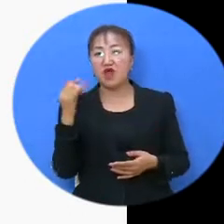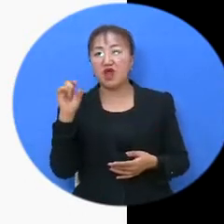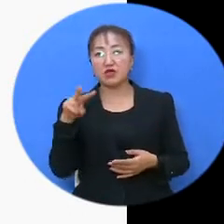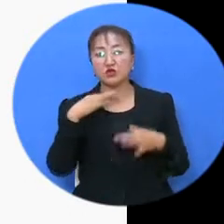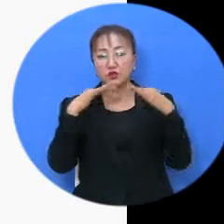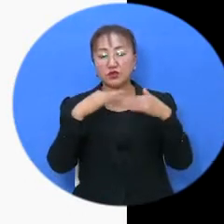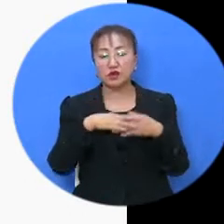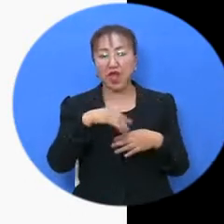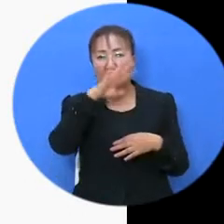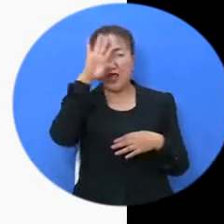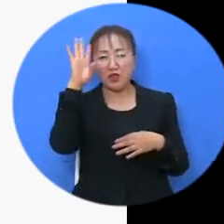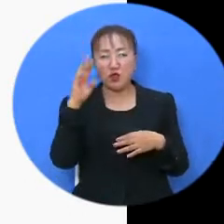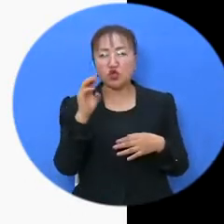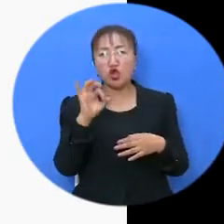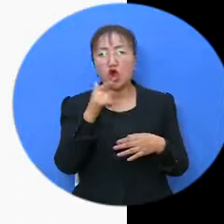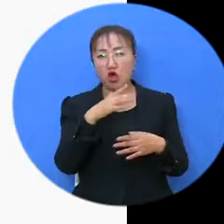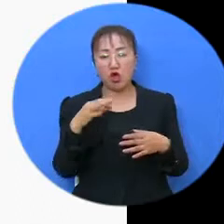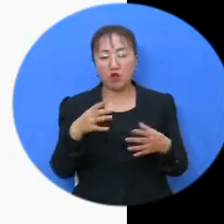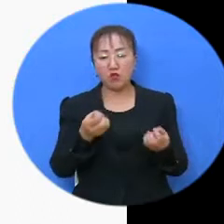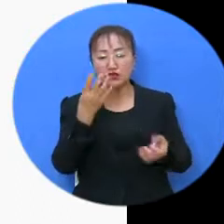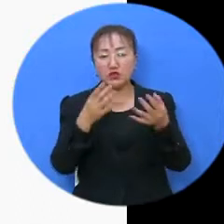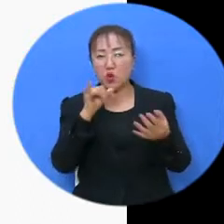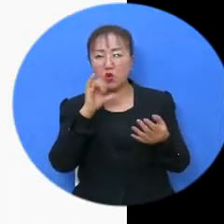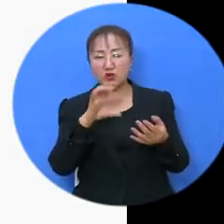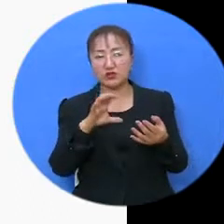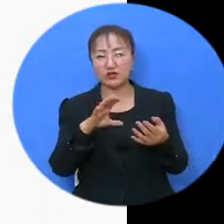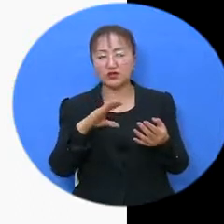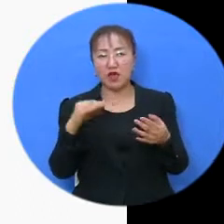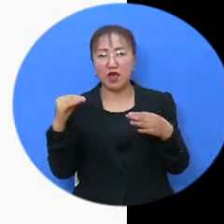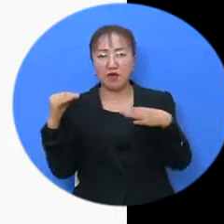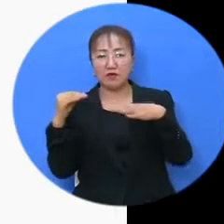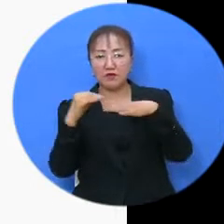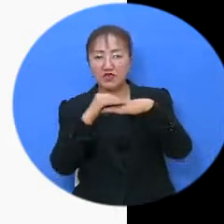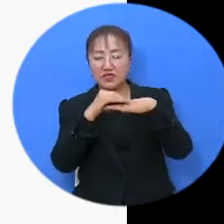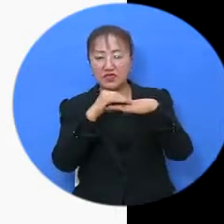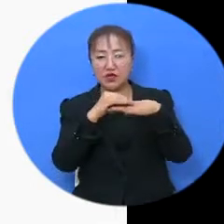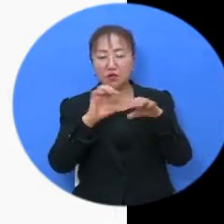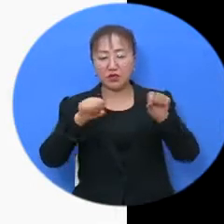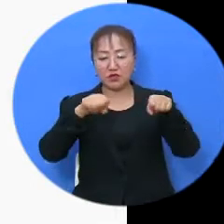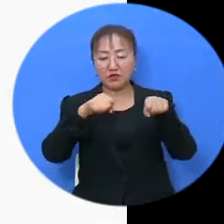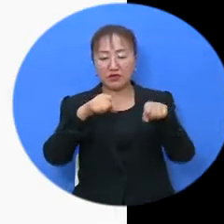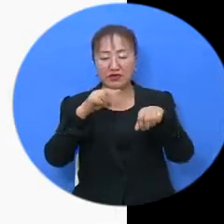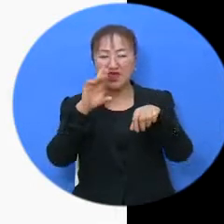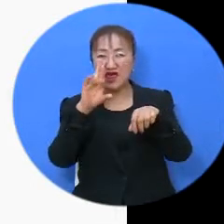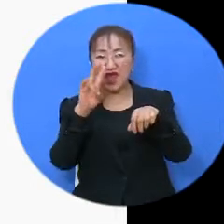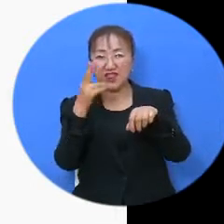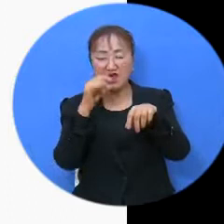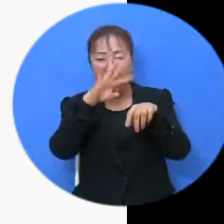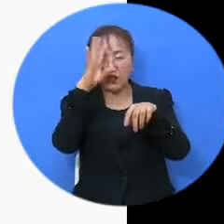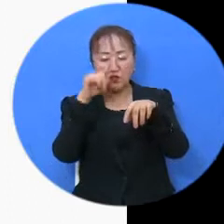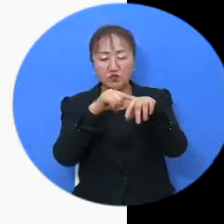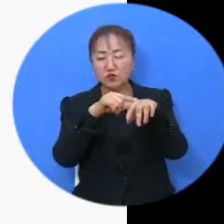Халуун тогоо, буталсан ус, халаагуур, зуух, пишин, машин, мотоциклийн яндант хүрхээ